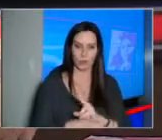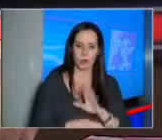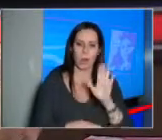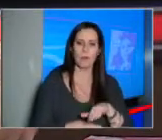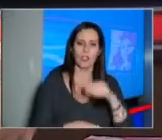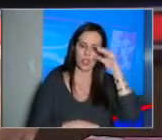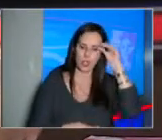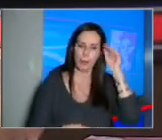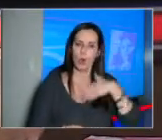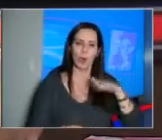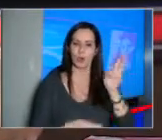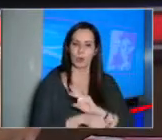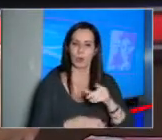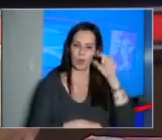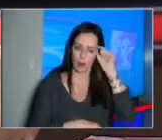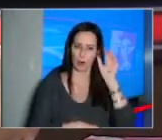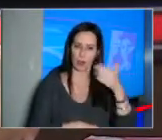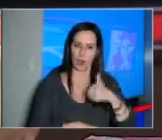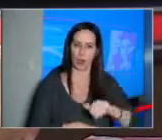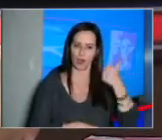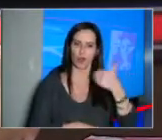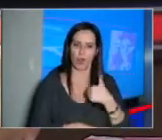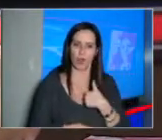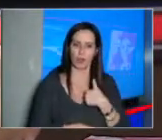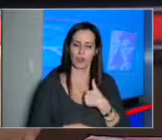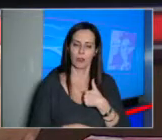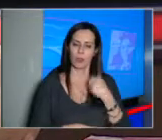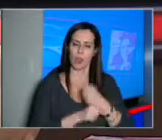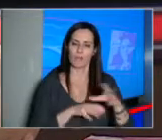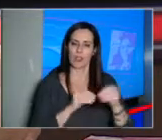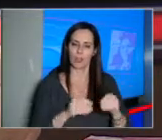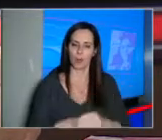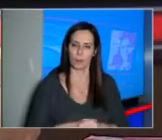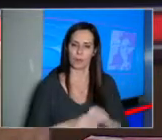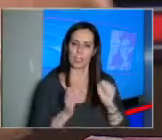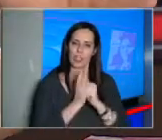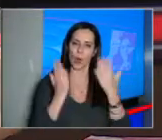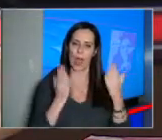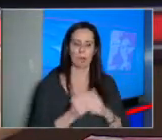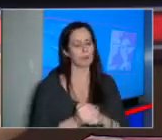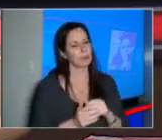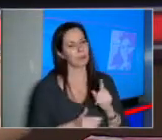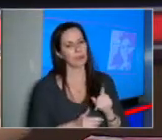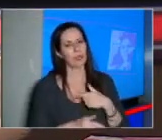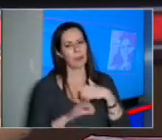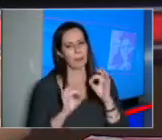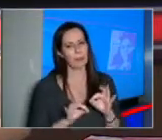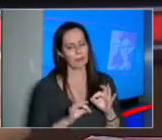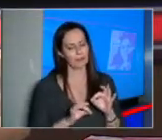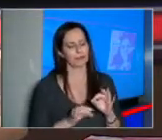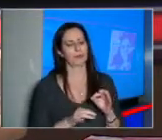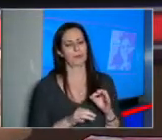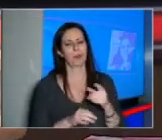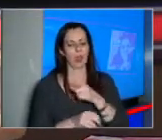מיצחק שמיר כולם, מפני שיצחק שמיר היה הראשון שאני עבדתי איתו, כעיתונאית. ואני באמת כאילו, בתור